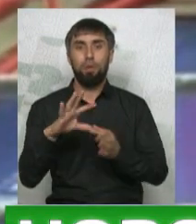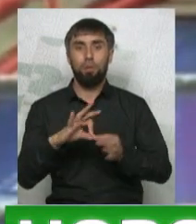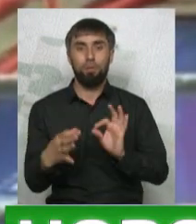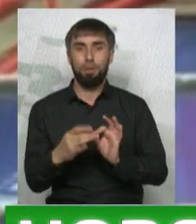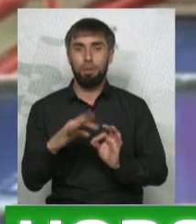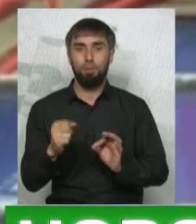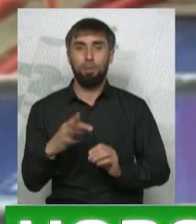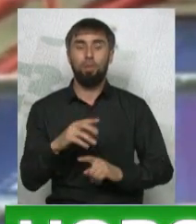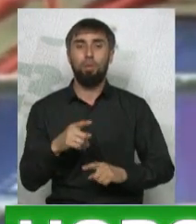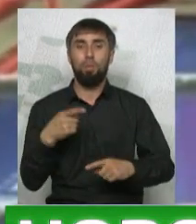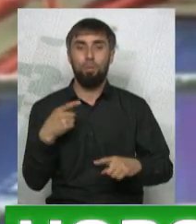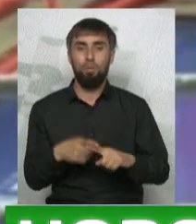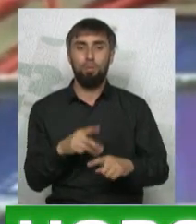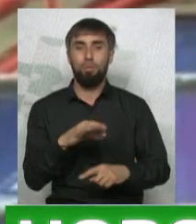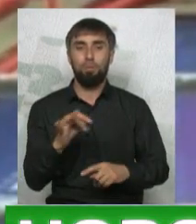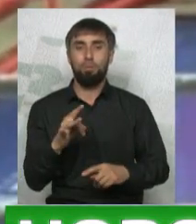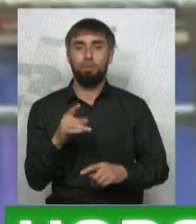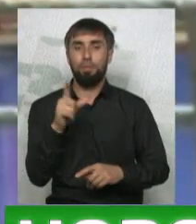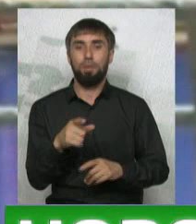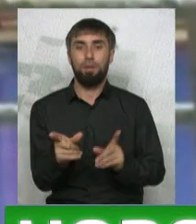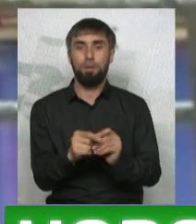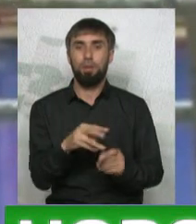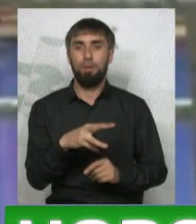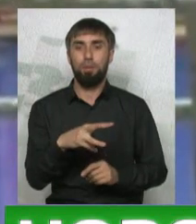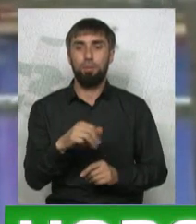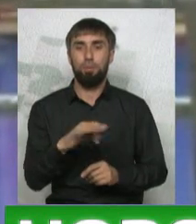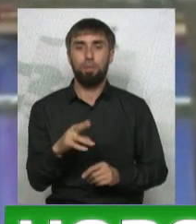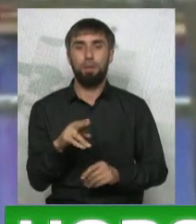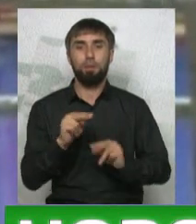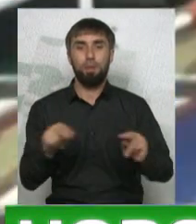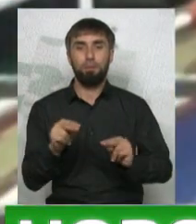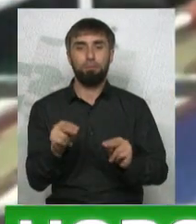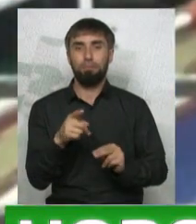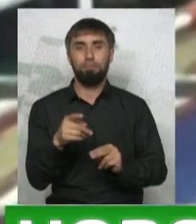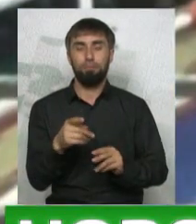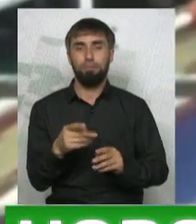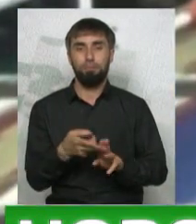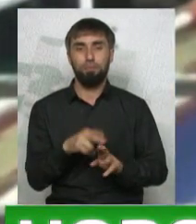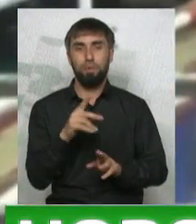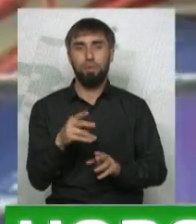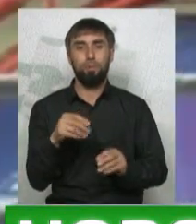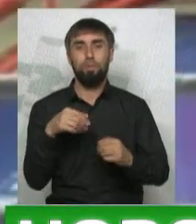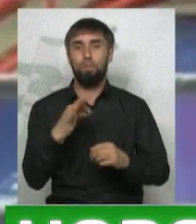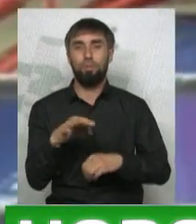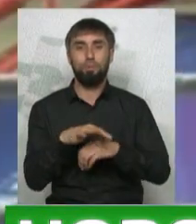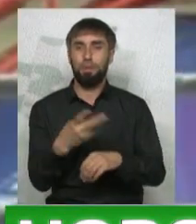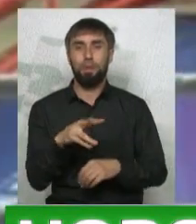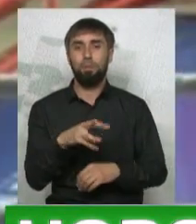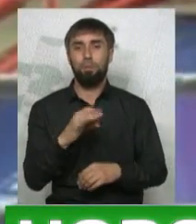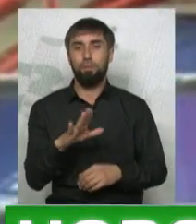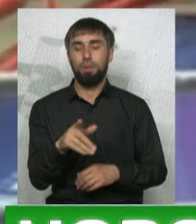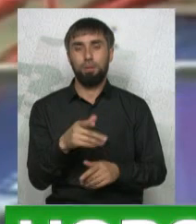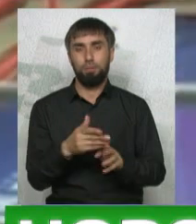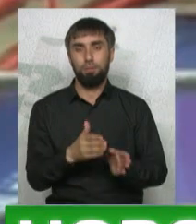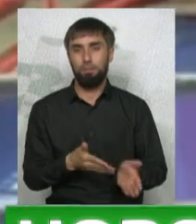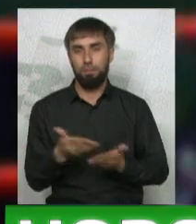системе. Дойдя до полуфинала, Мавсар сошелся на ринге с Магомедом, но тренер снял его с боя, дав возможность Мистоеву пройти в финал. Причина такого